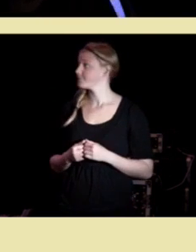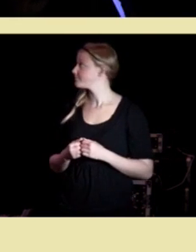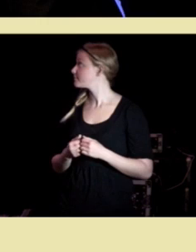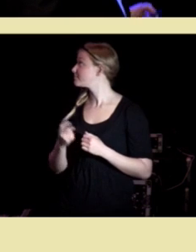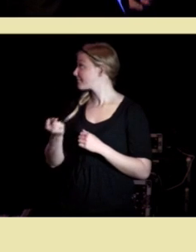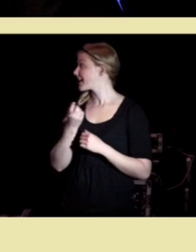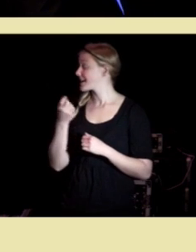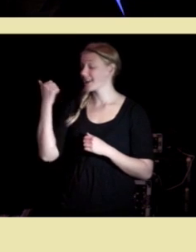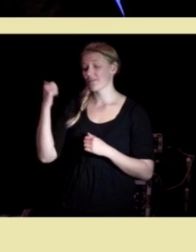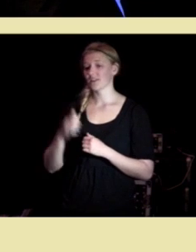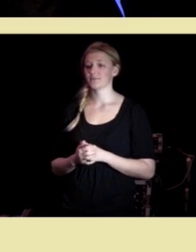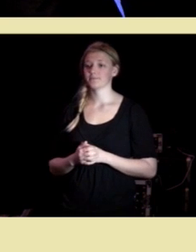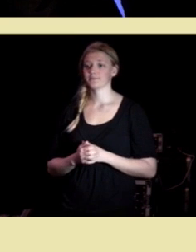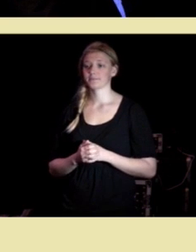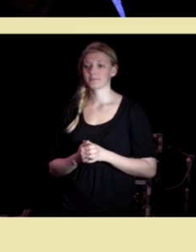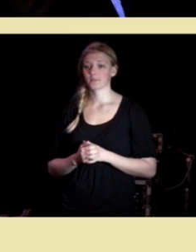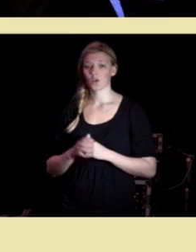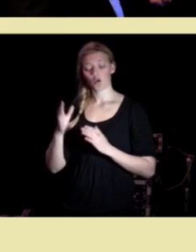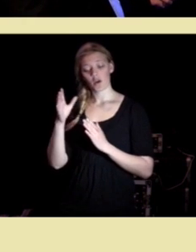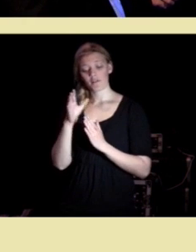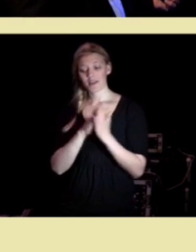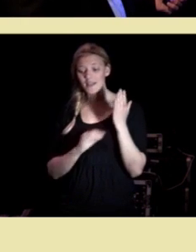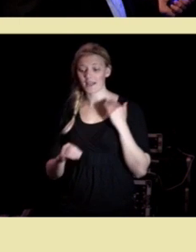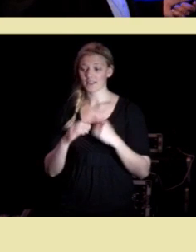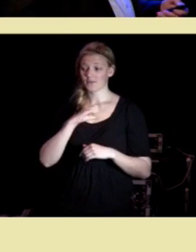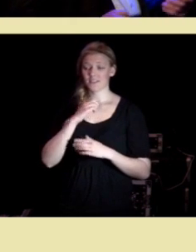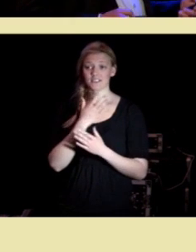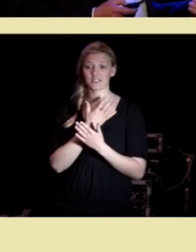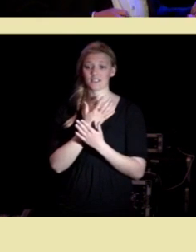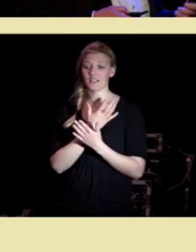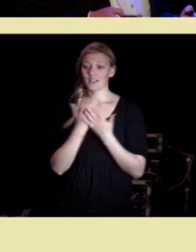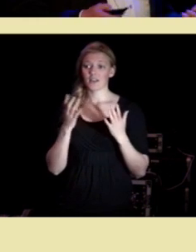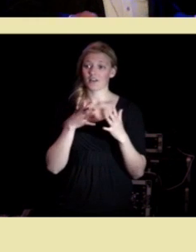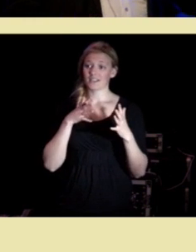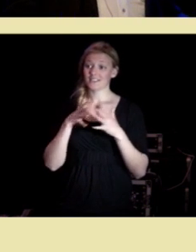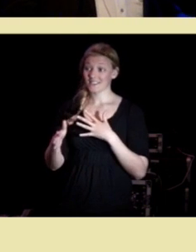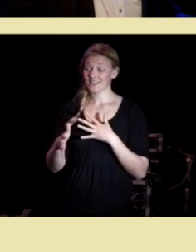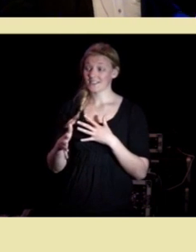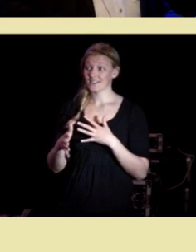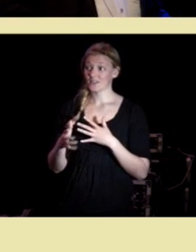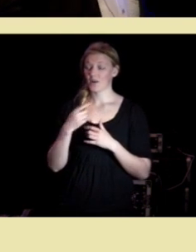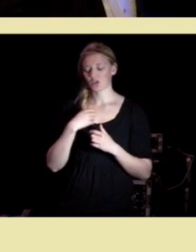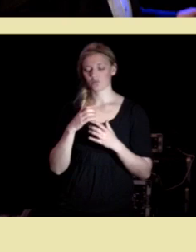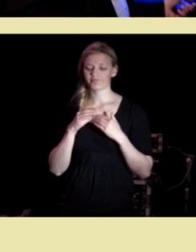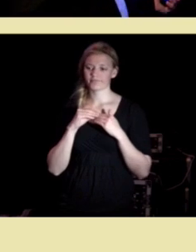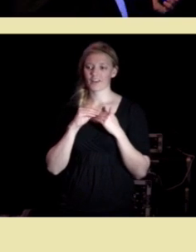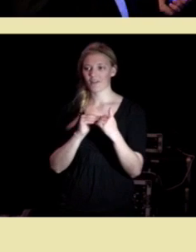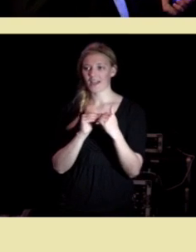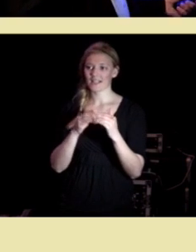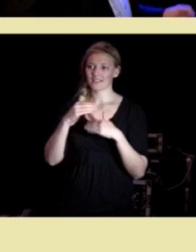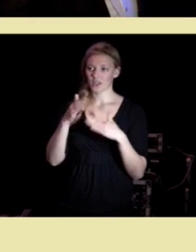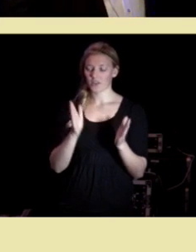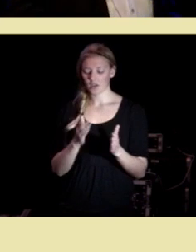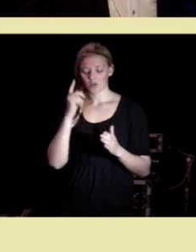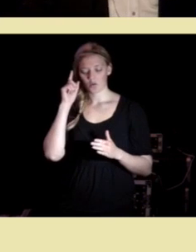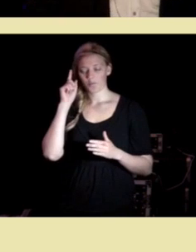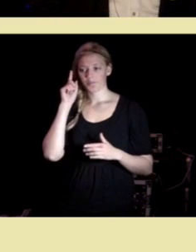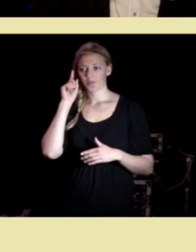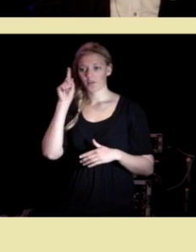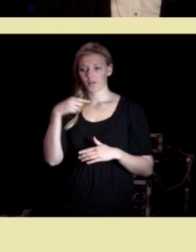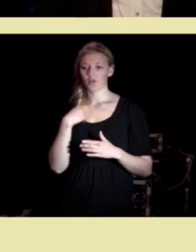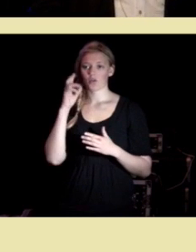Det er jo litt krevende. Og så regner vi ut at hvis ingen dager hadde vært ut i snitt, som vi tror er en sånn noenlunde veiledende standard, så kunne man ha